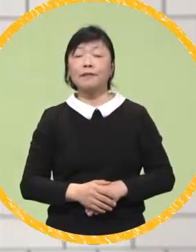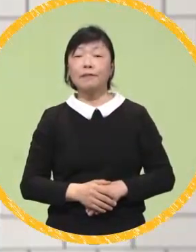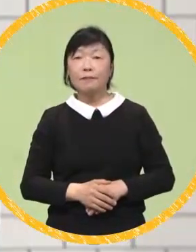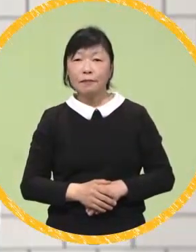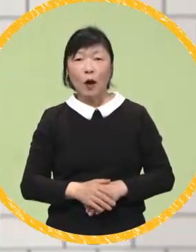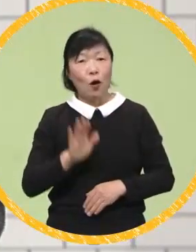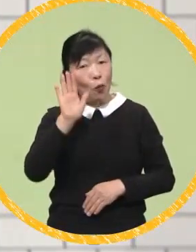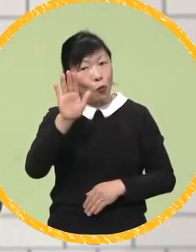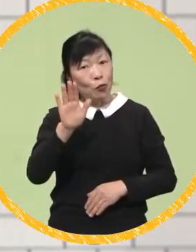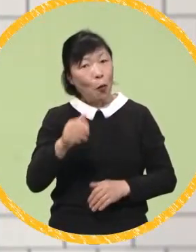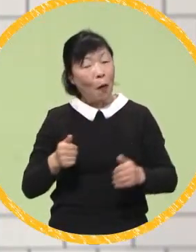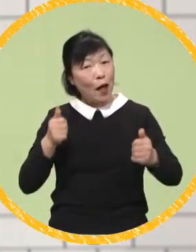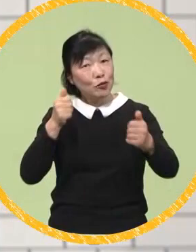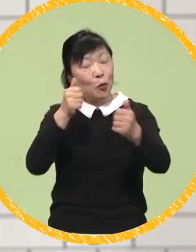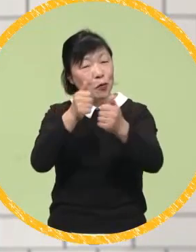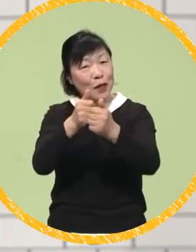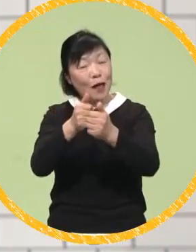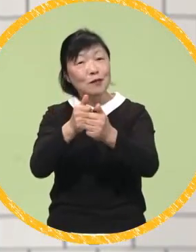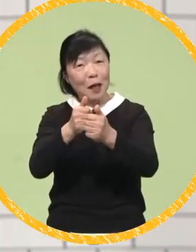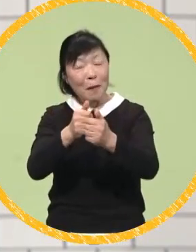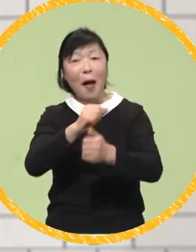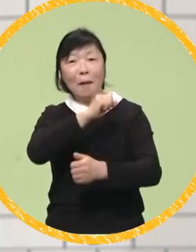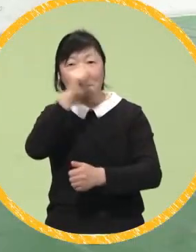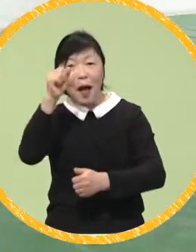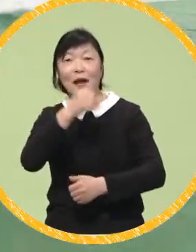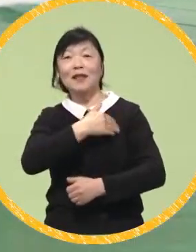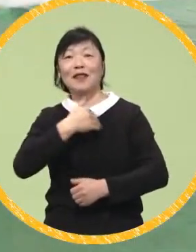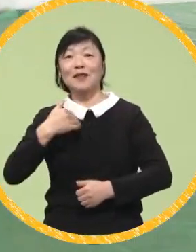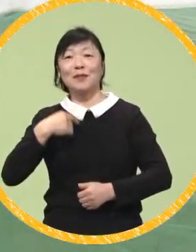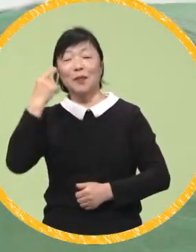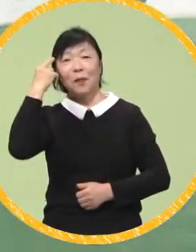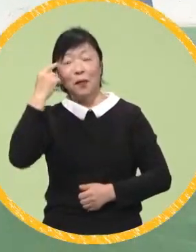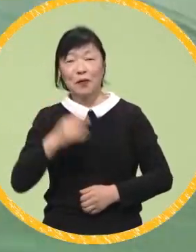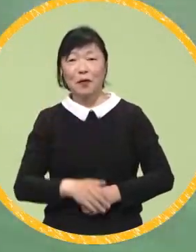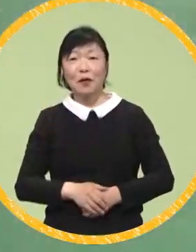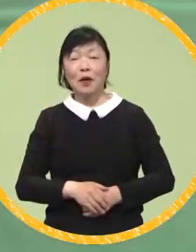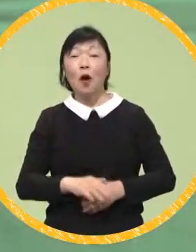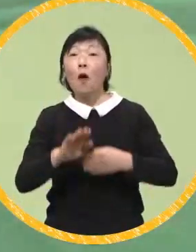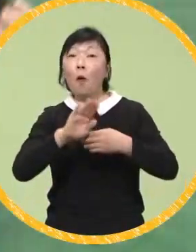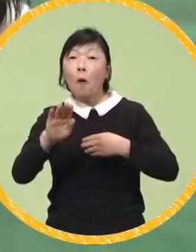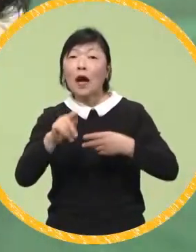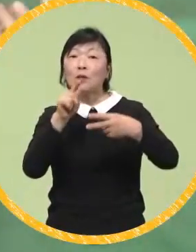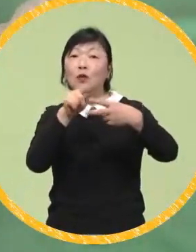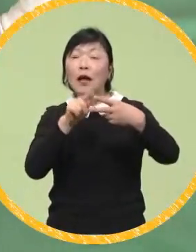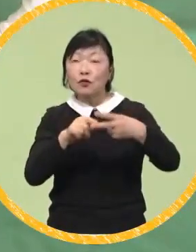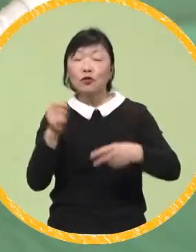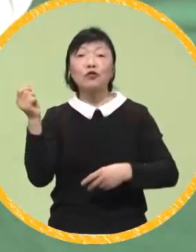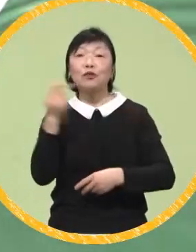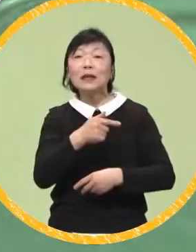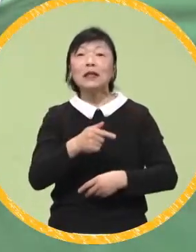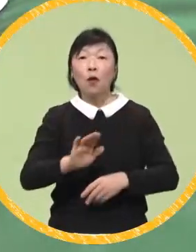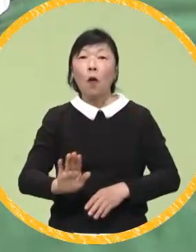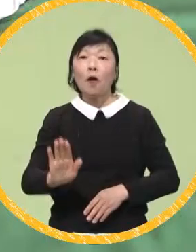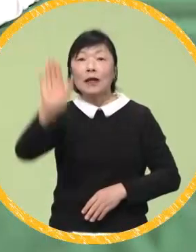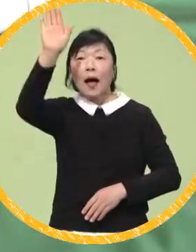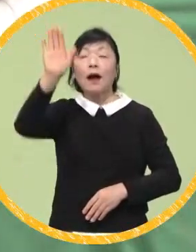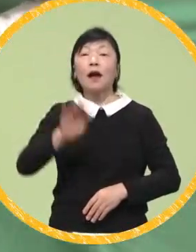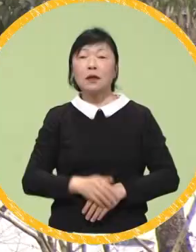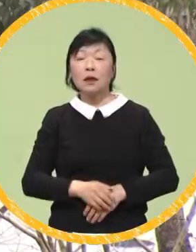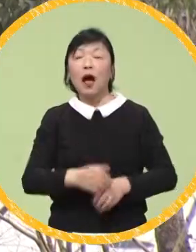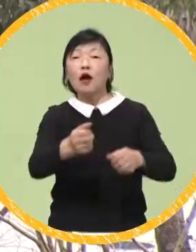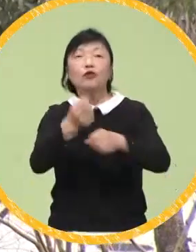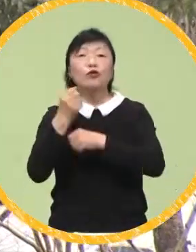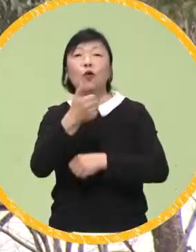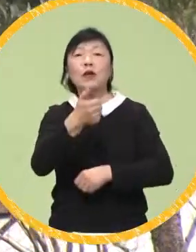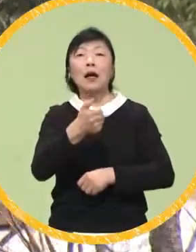登れんじゃないのいやだ連れられるキャラと思うんですけどまあと他に前の2つあったスピードっていう高い壁あったじゃんあれはあの優勝